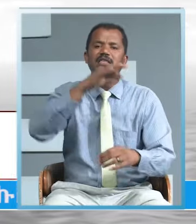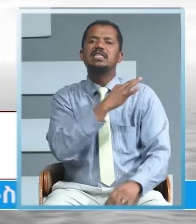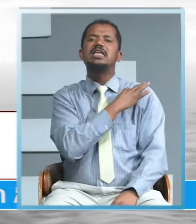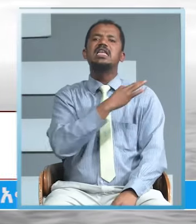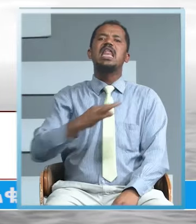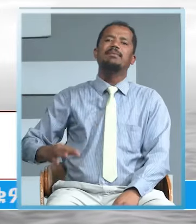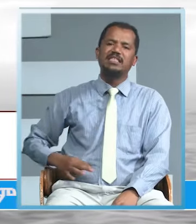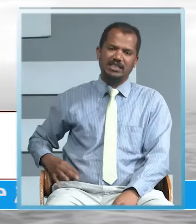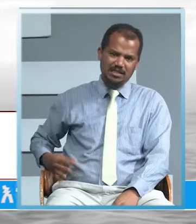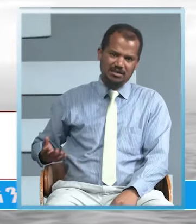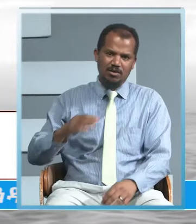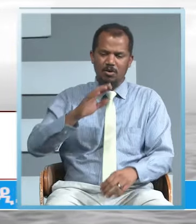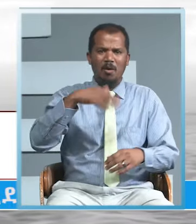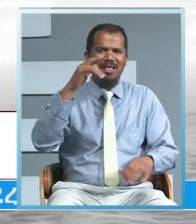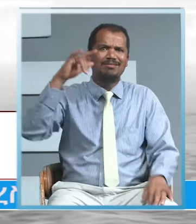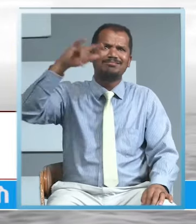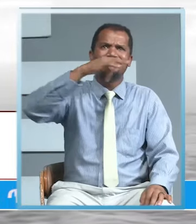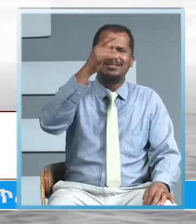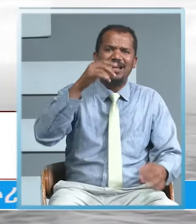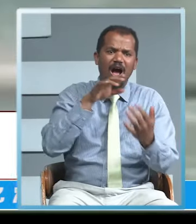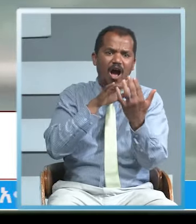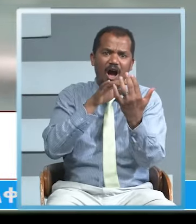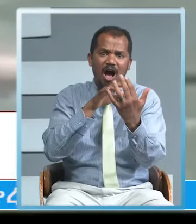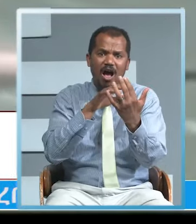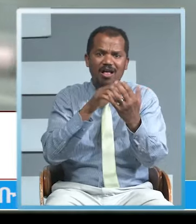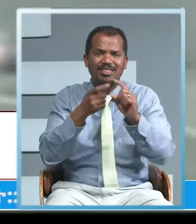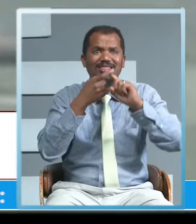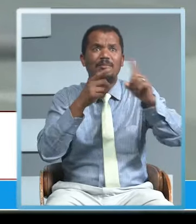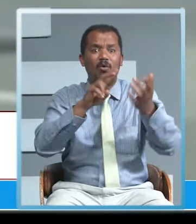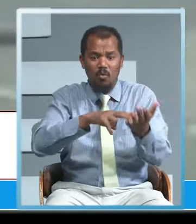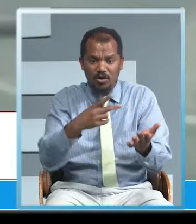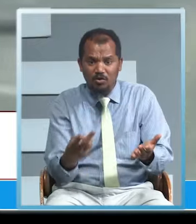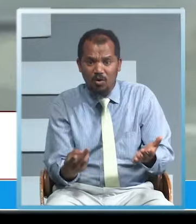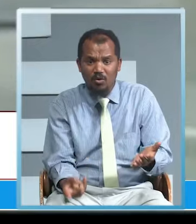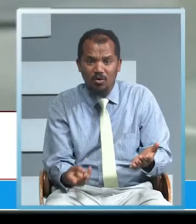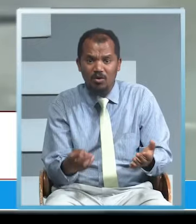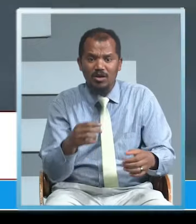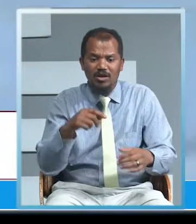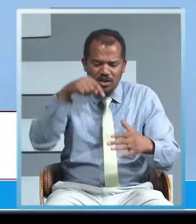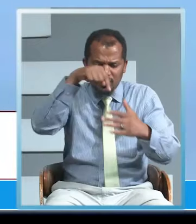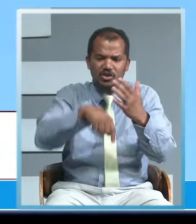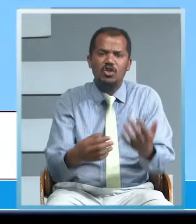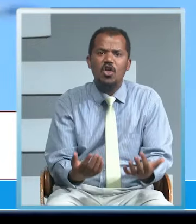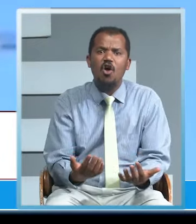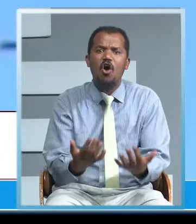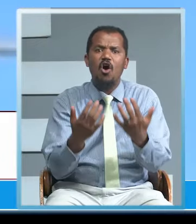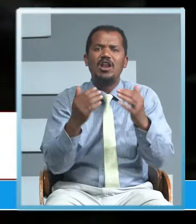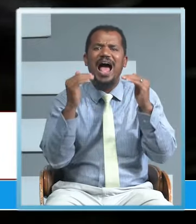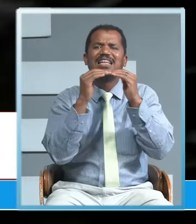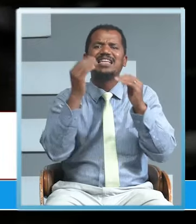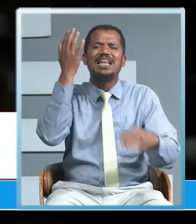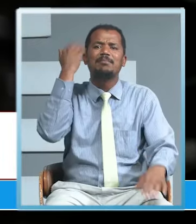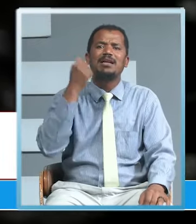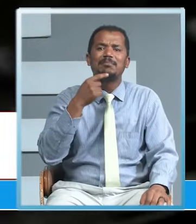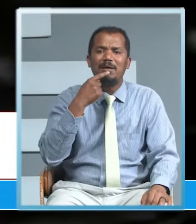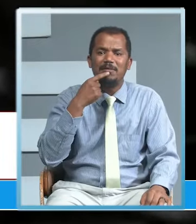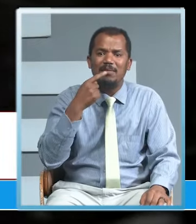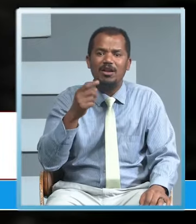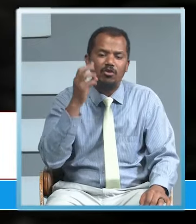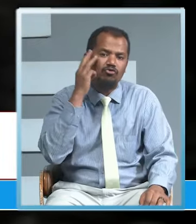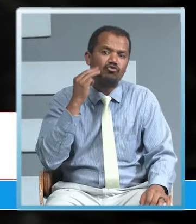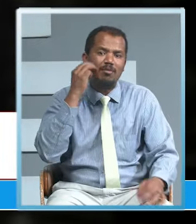እነብር በኋላም ያበሩት የነበረው ተዋጊ አውሮፕላን ተመቶ ወድቆ የሲኦል አቻ ነበር